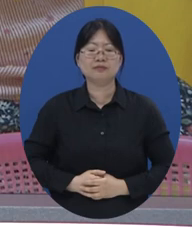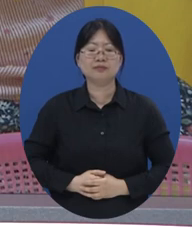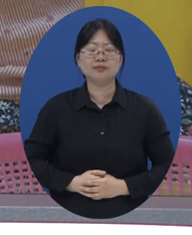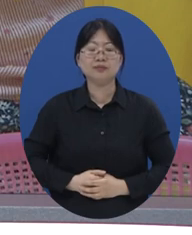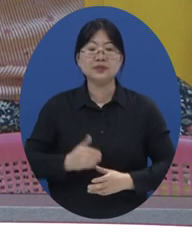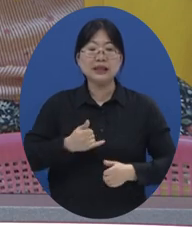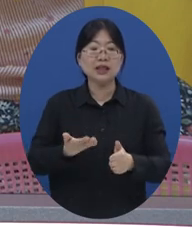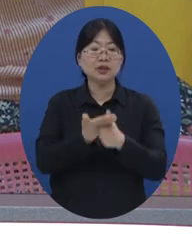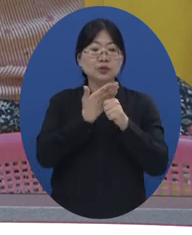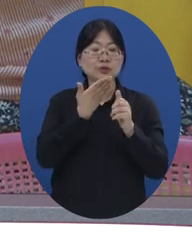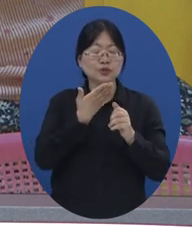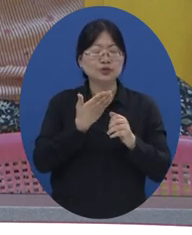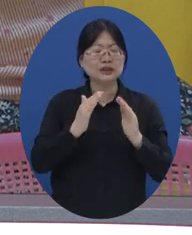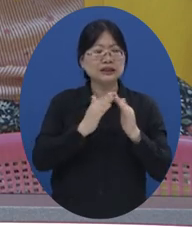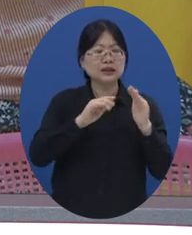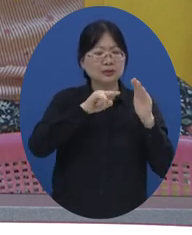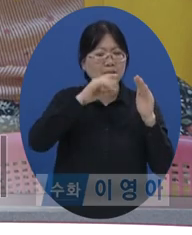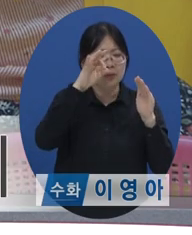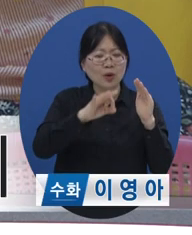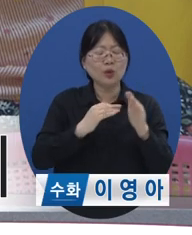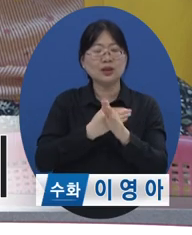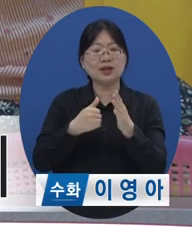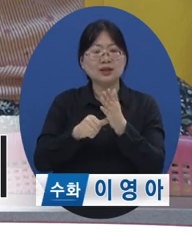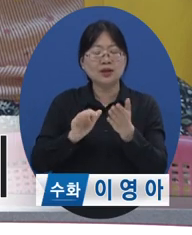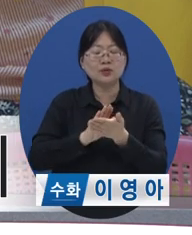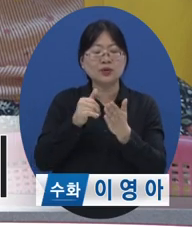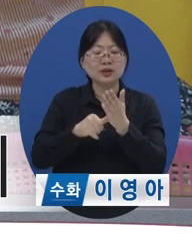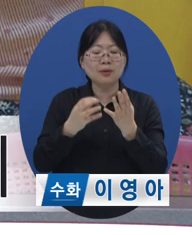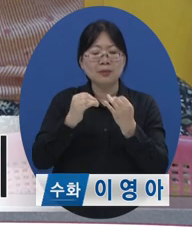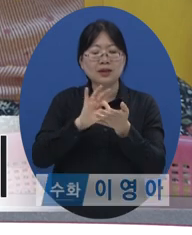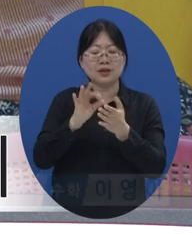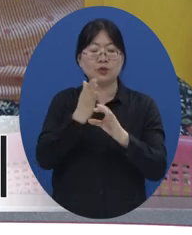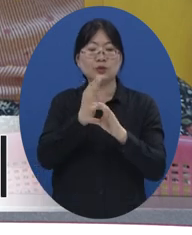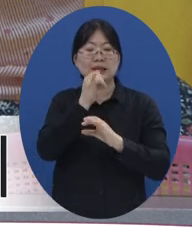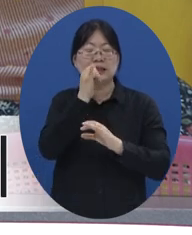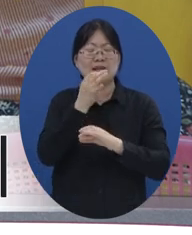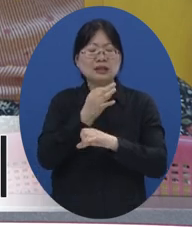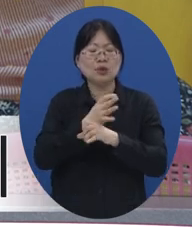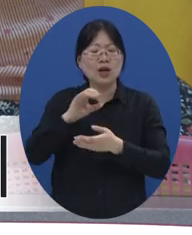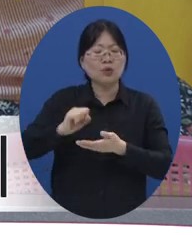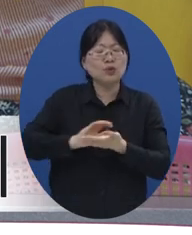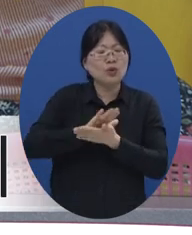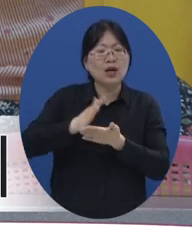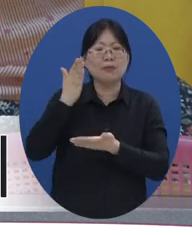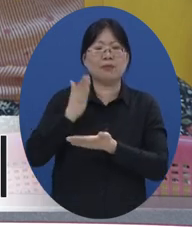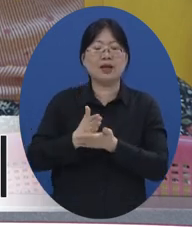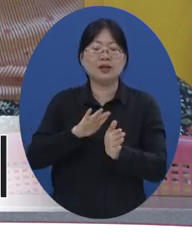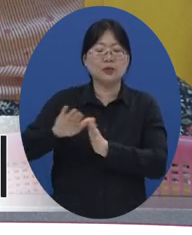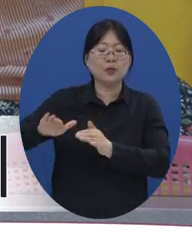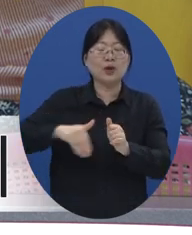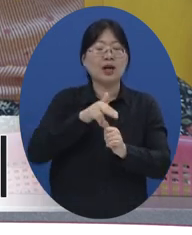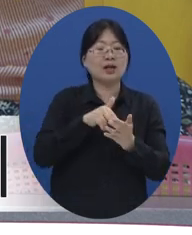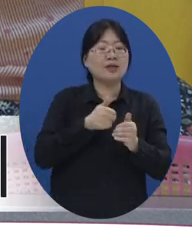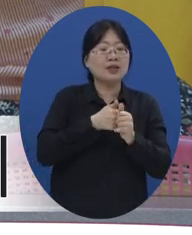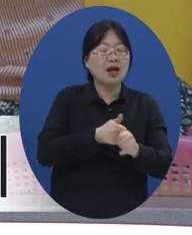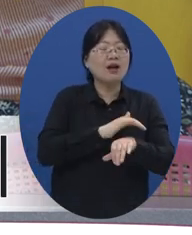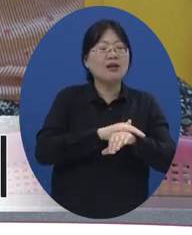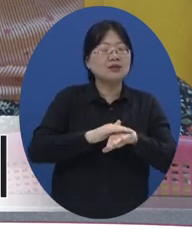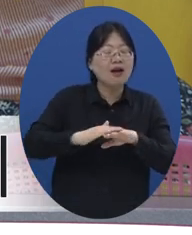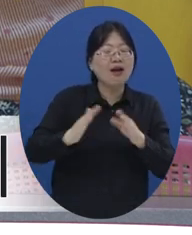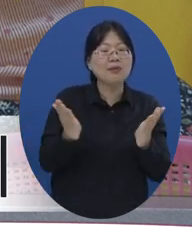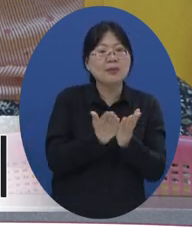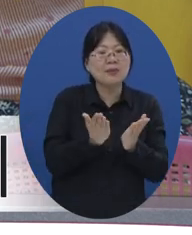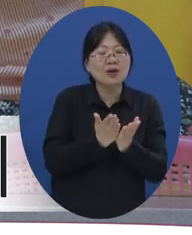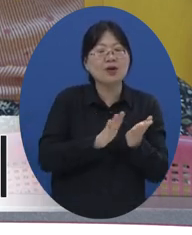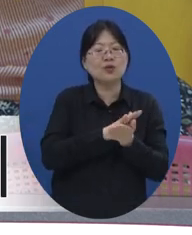아이 키우는 집이라면 장난감이나 여러 놀이기구 많이 쓰실 텐데요. 단순히 가지고 노는 것보다 상황에 맞게 제대로 놀아주는 게